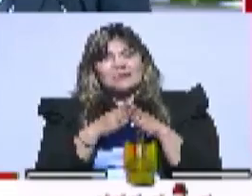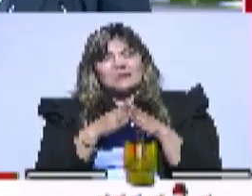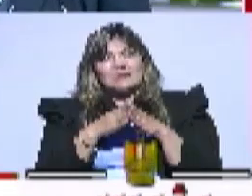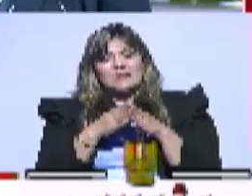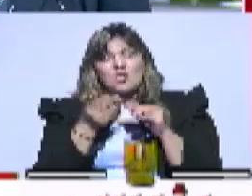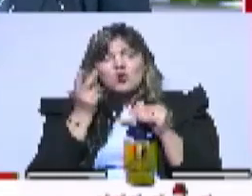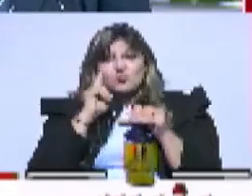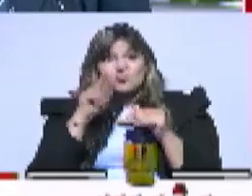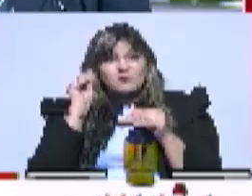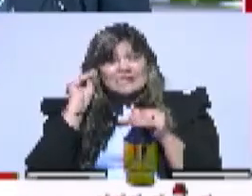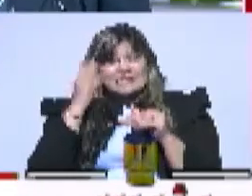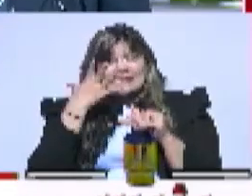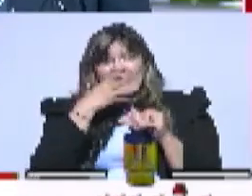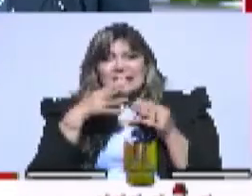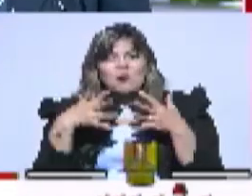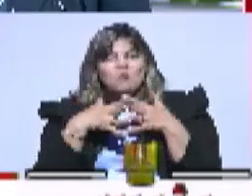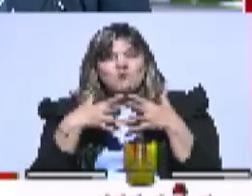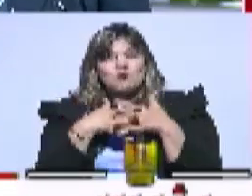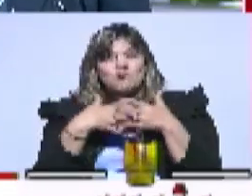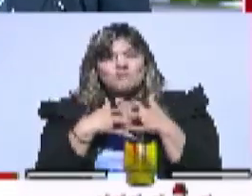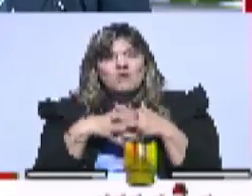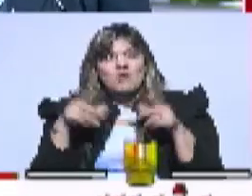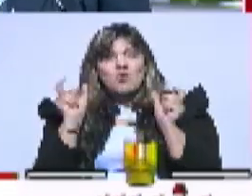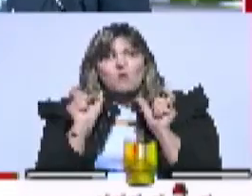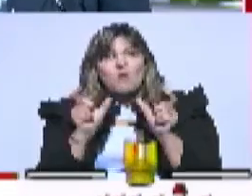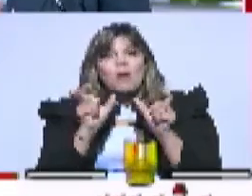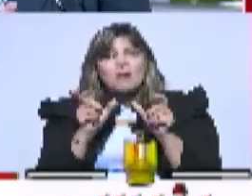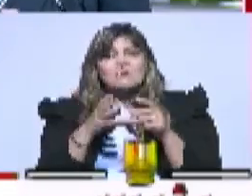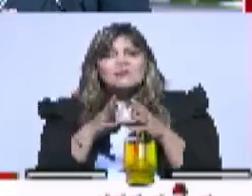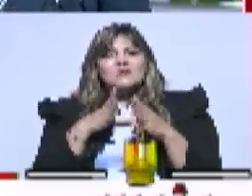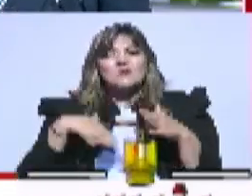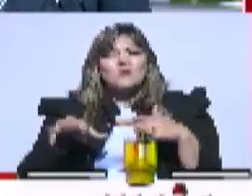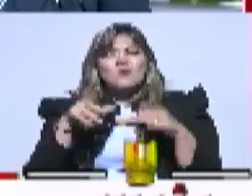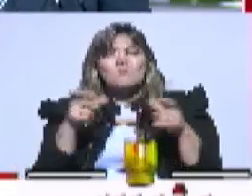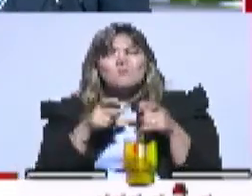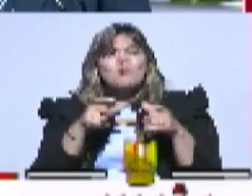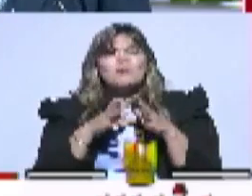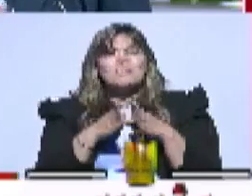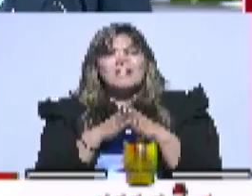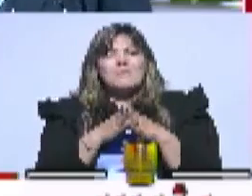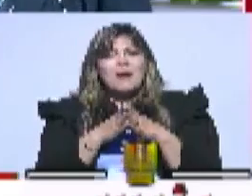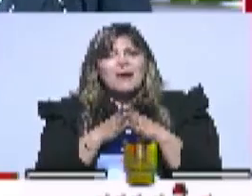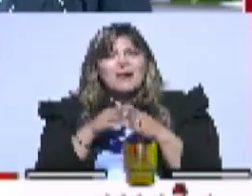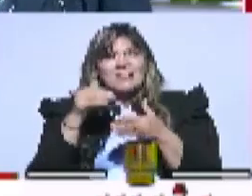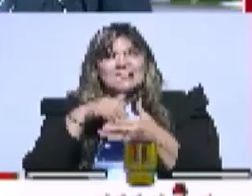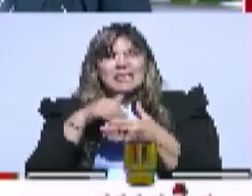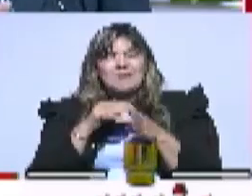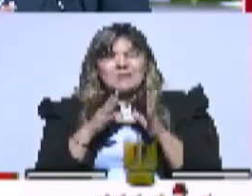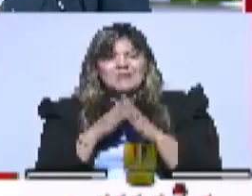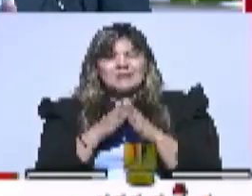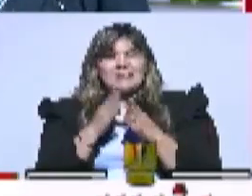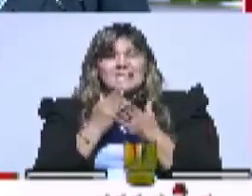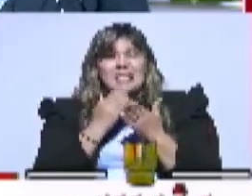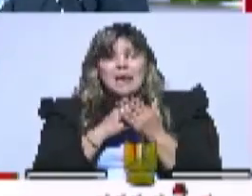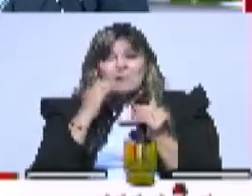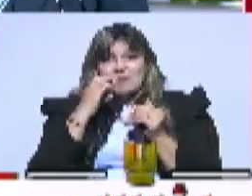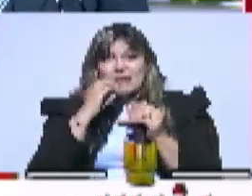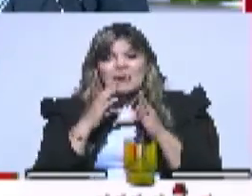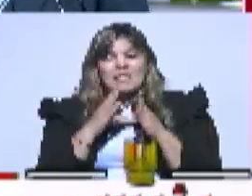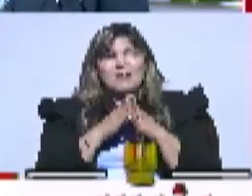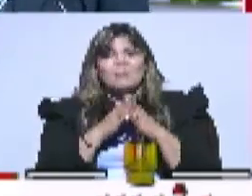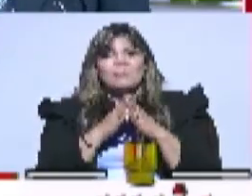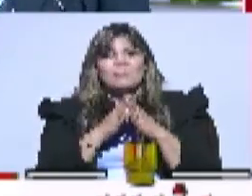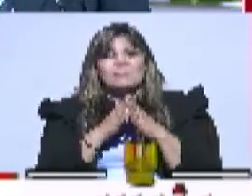بكثرة. شفت ازاي هذه المشاركة وحرص جميع فئات المجتمع على التواجد؟ طيب قبل ما جاوب حضرتك على